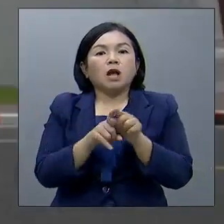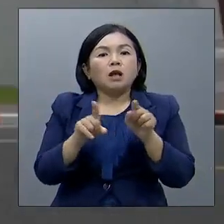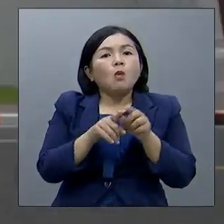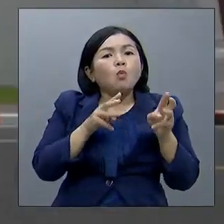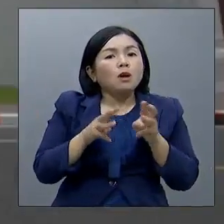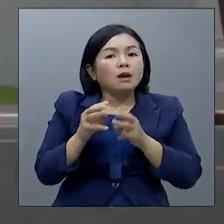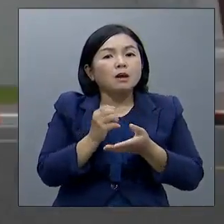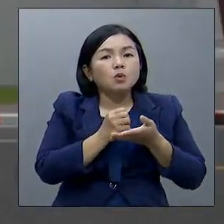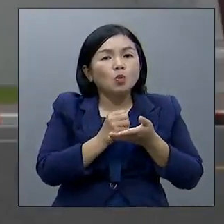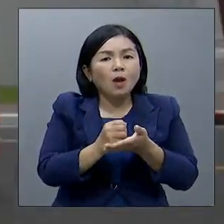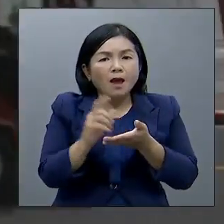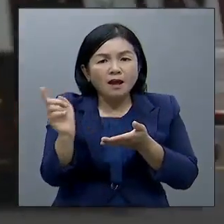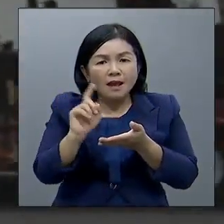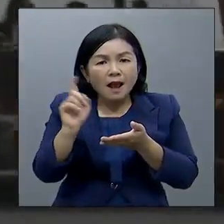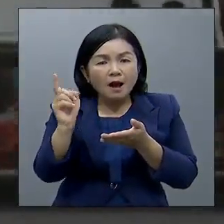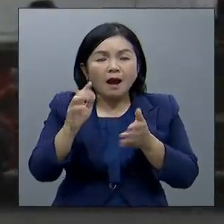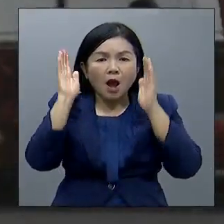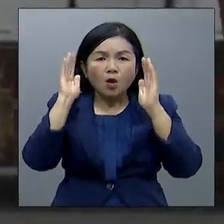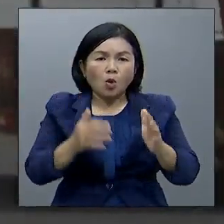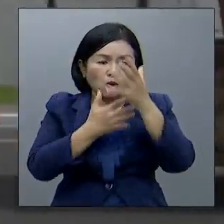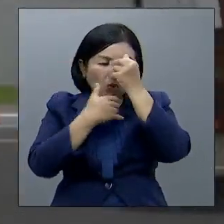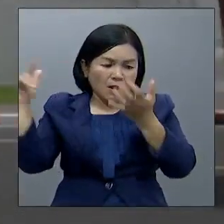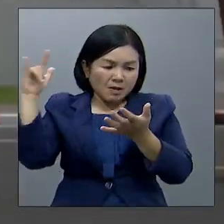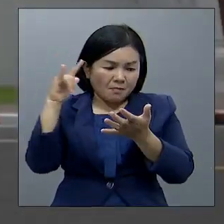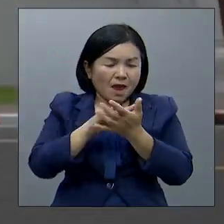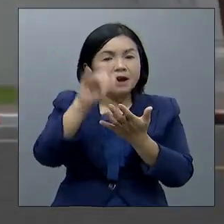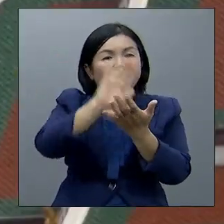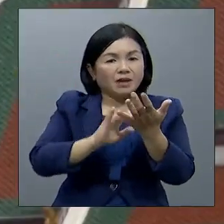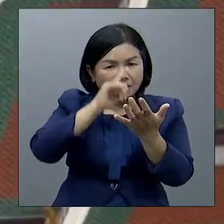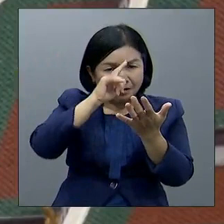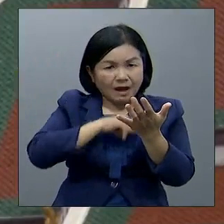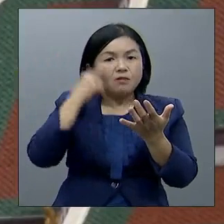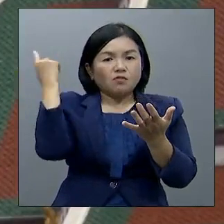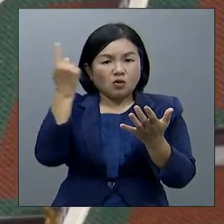เรียกความเชื่อมั่นจากนักท่องเที่ยวชาวต่างชาติให้กลับคืนมาค่ะ